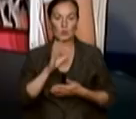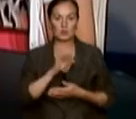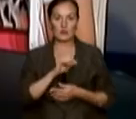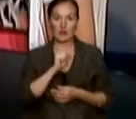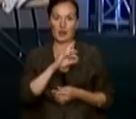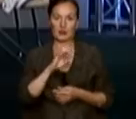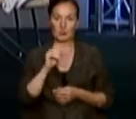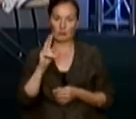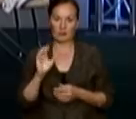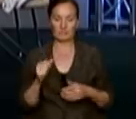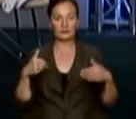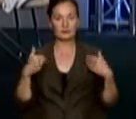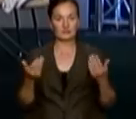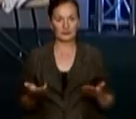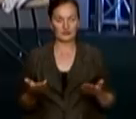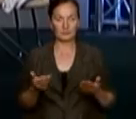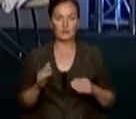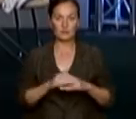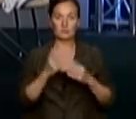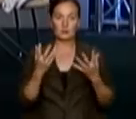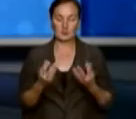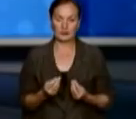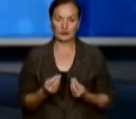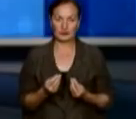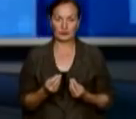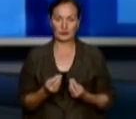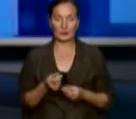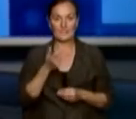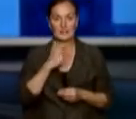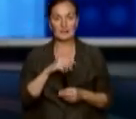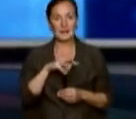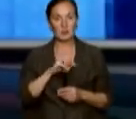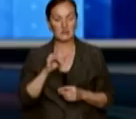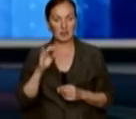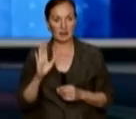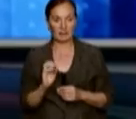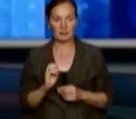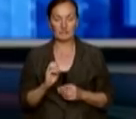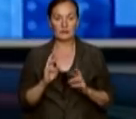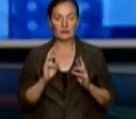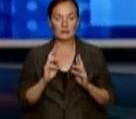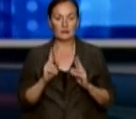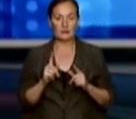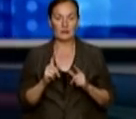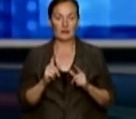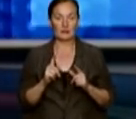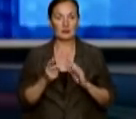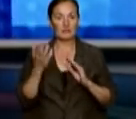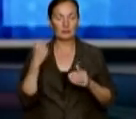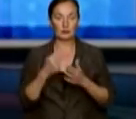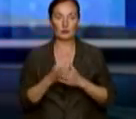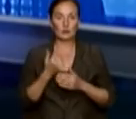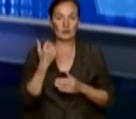вітання. Доброго дня. Пане Мирославе, як давно до вас так масово поїхали туристи